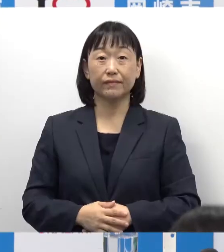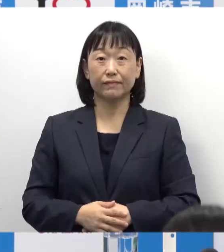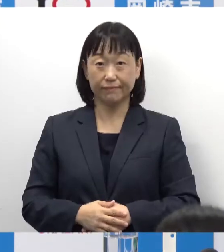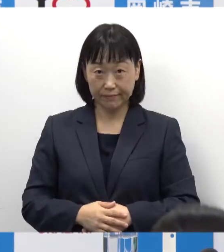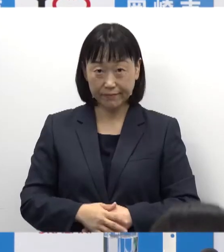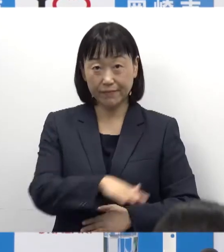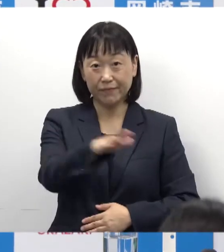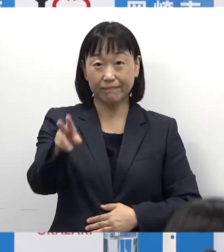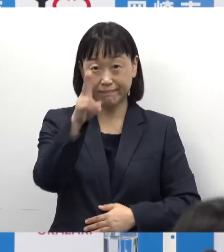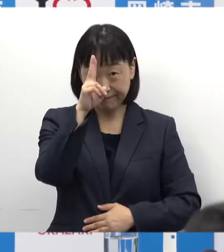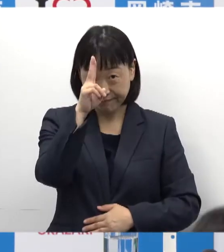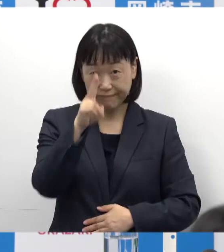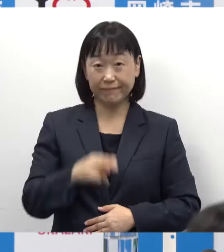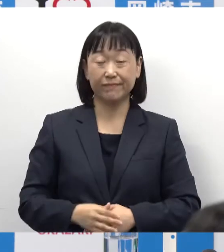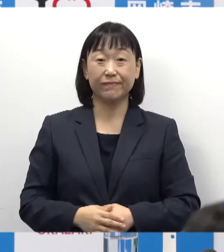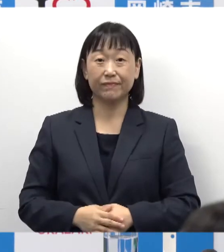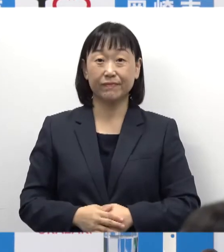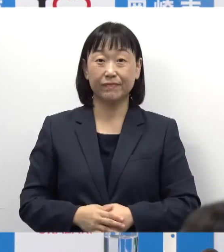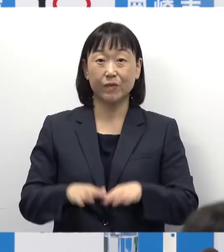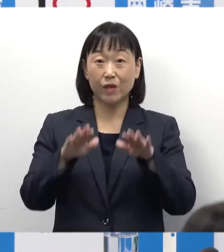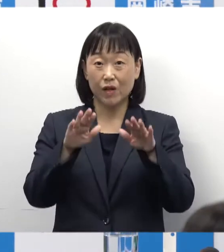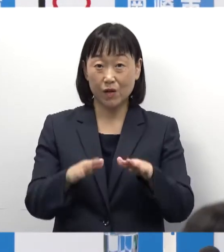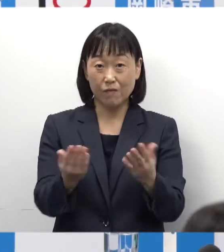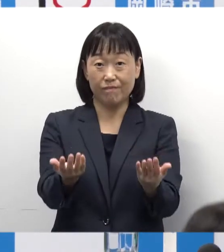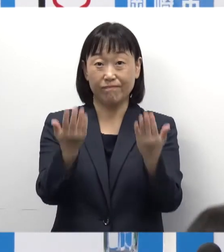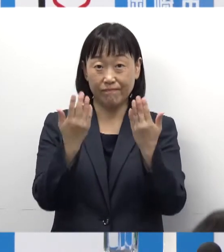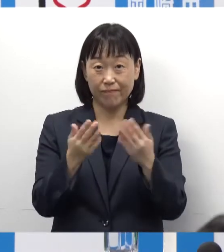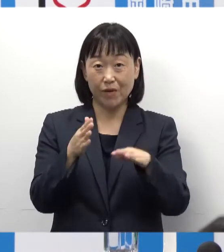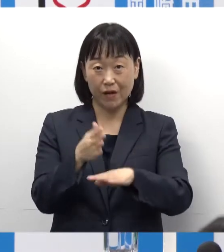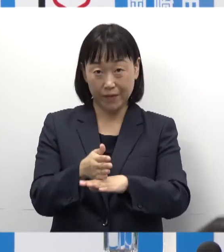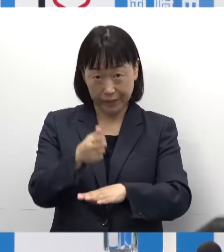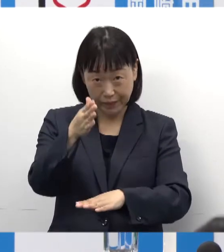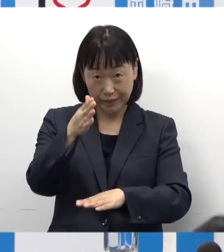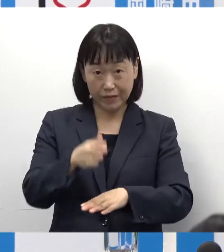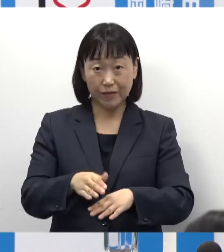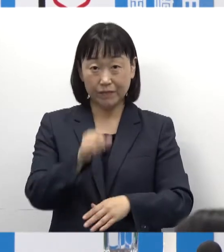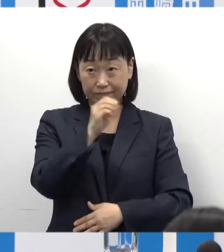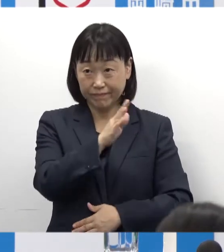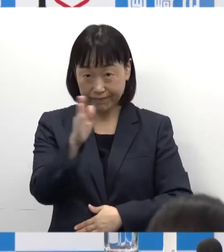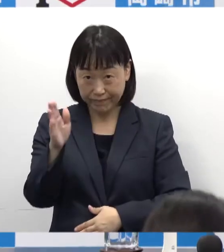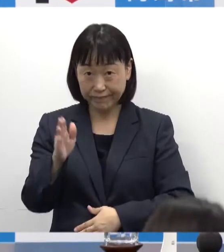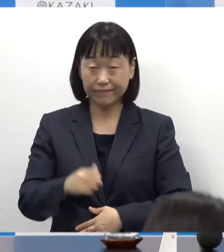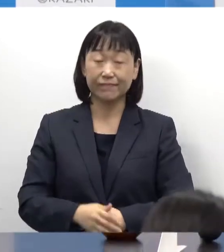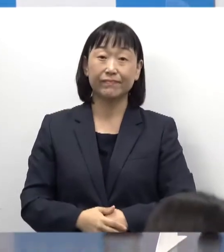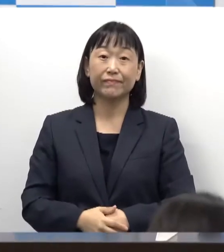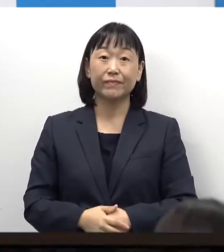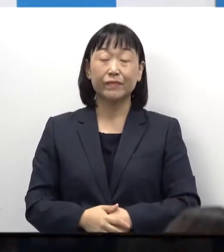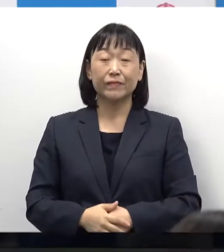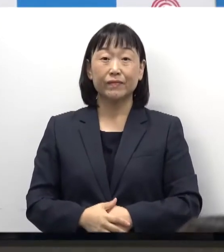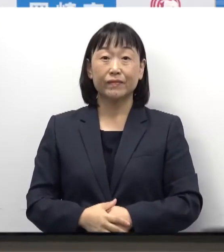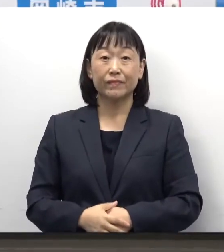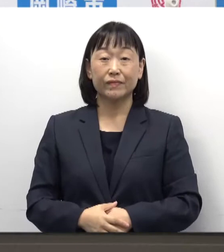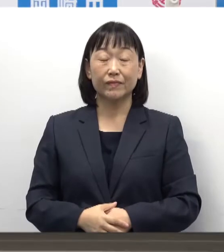皆さんこんにちは定例の記者会見ご対応をいただきましてありがとうございますどうぞよろしくお願い致します